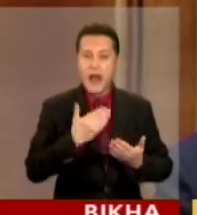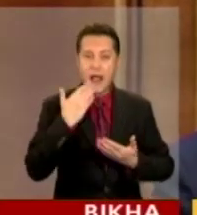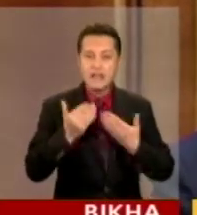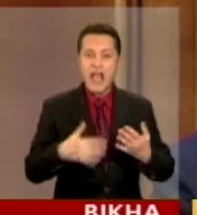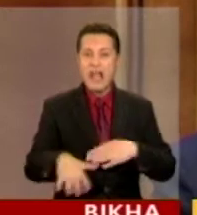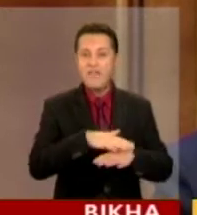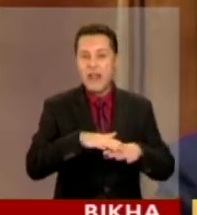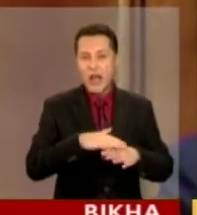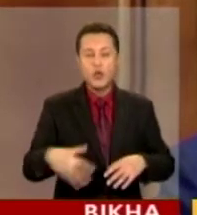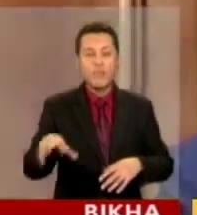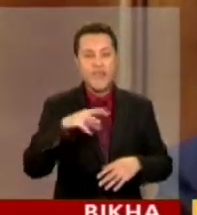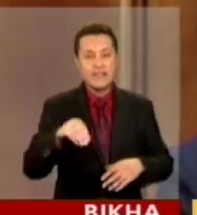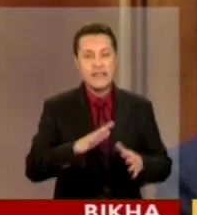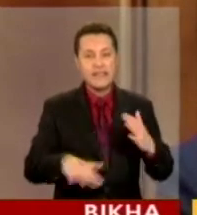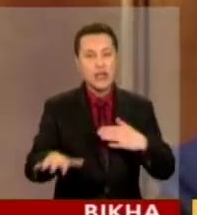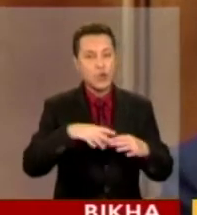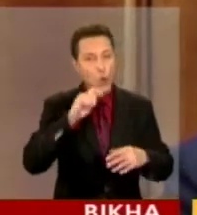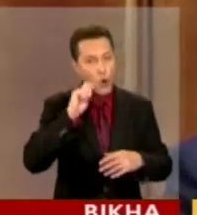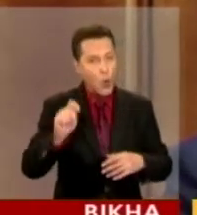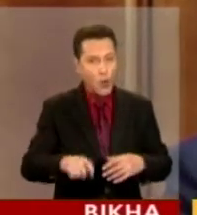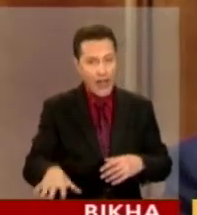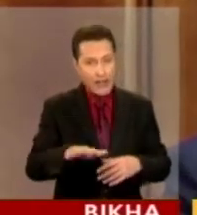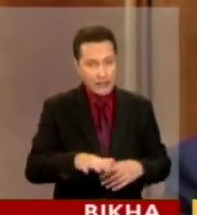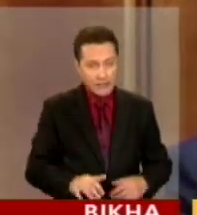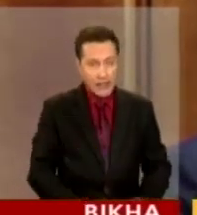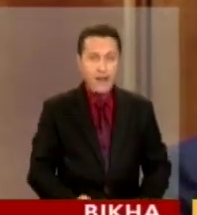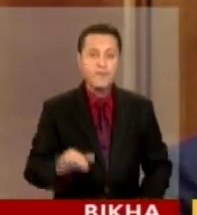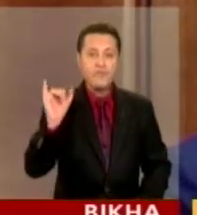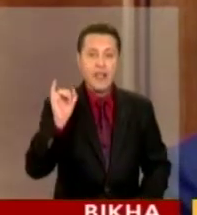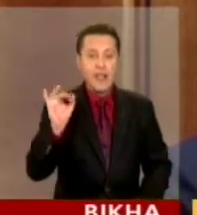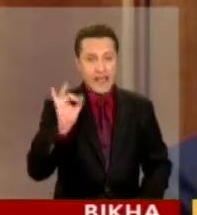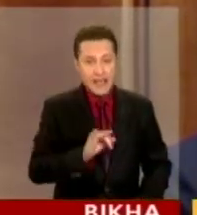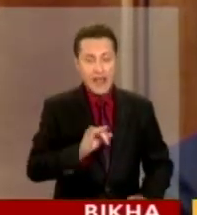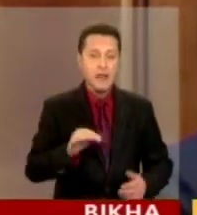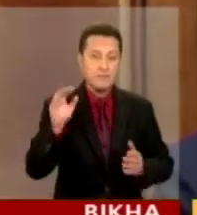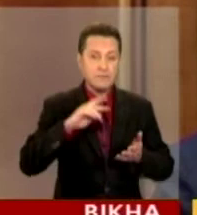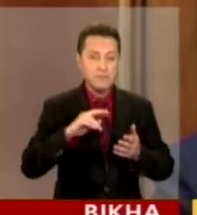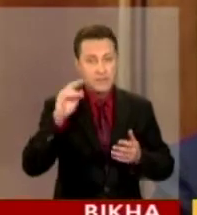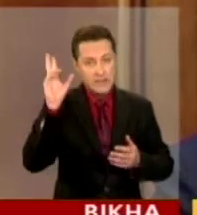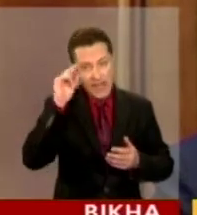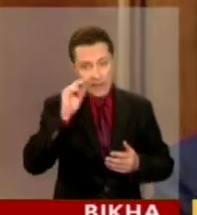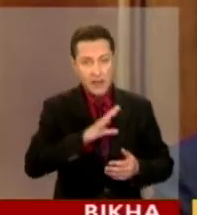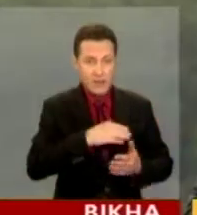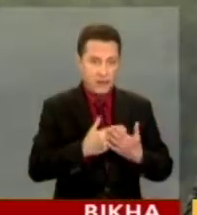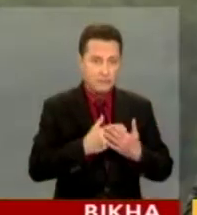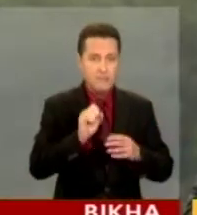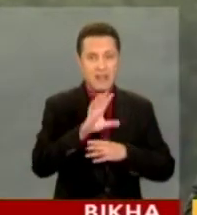всей территории Украины. И дата была определена 15